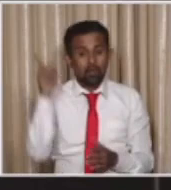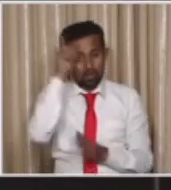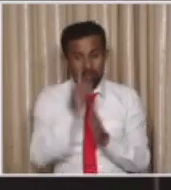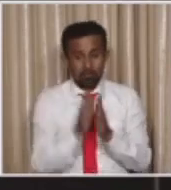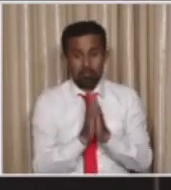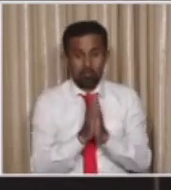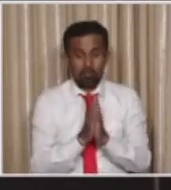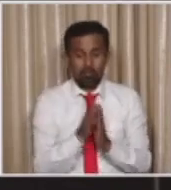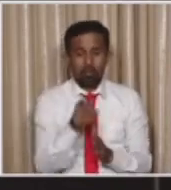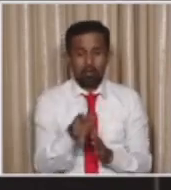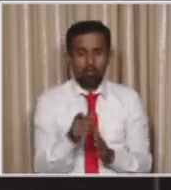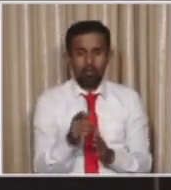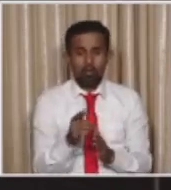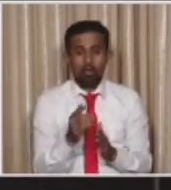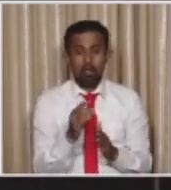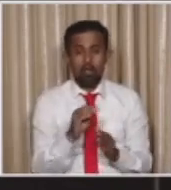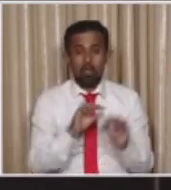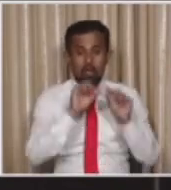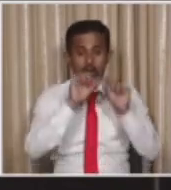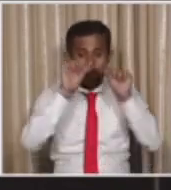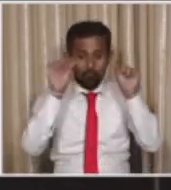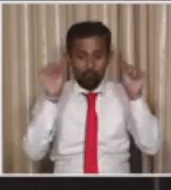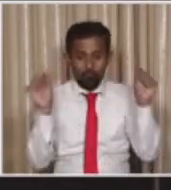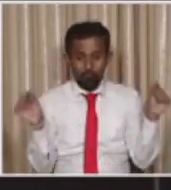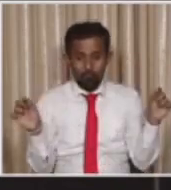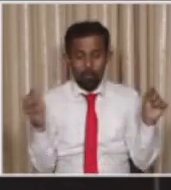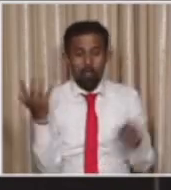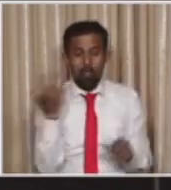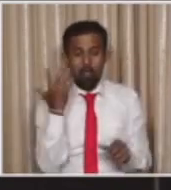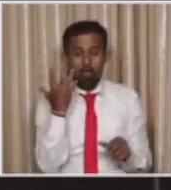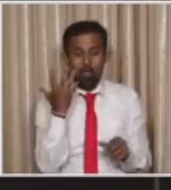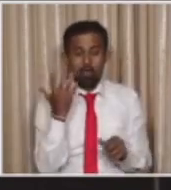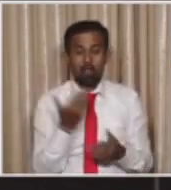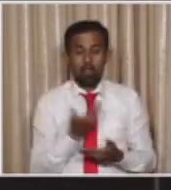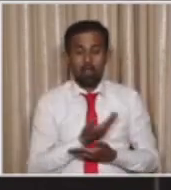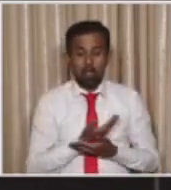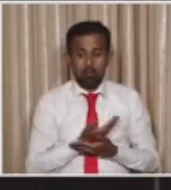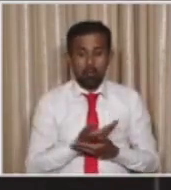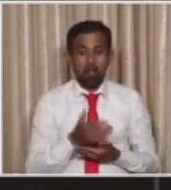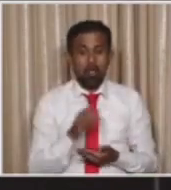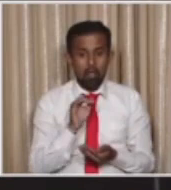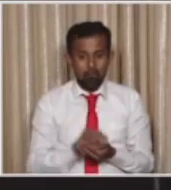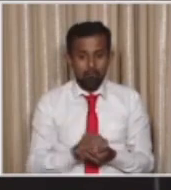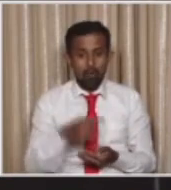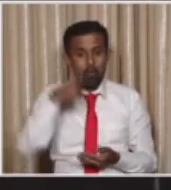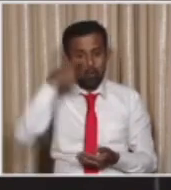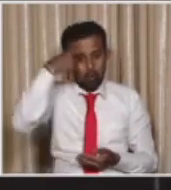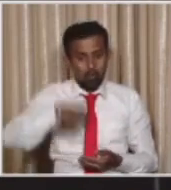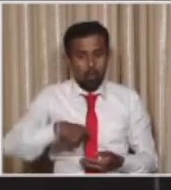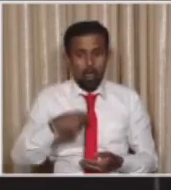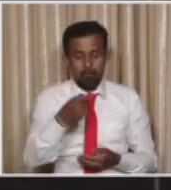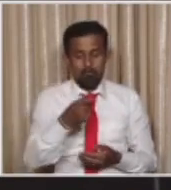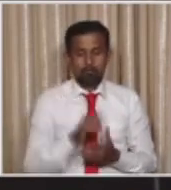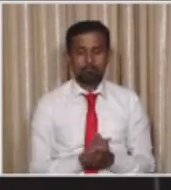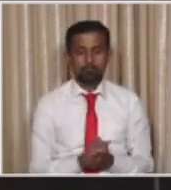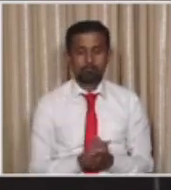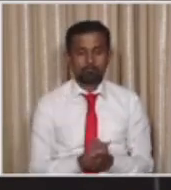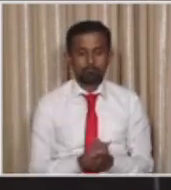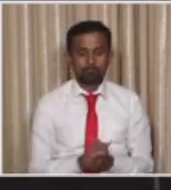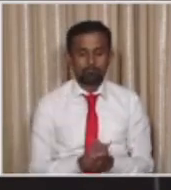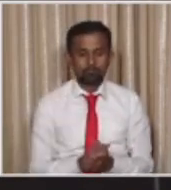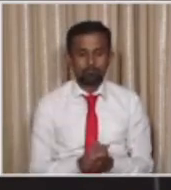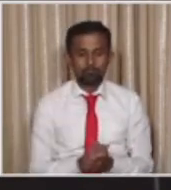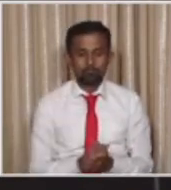කරනවා. කටාරම් කෙටු ලෙන් තියෙනවා විශාල සංඛ්‍යාවක්. මෙහි රහතන් වහන්සේලා වැඩම සිටි බවට සාක්ෂි තියෙනවා, ශිලාලිපි තියෙනවා. ඒක